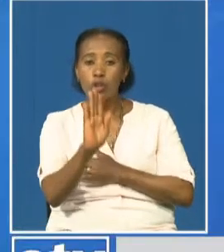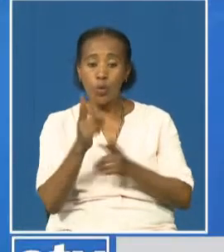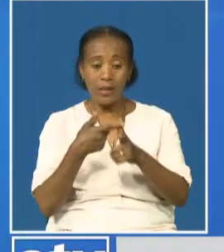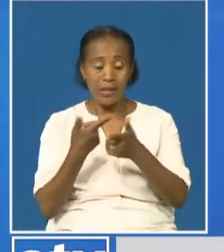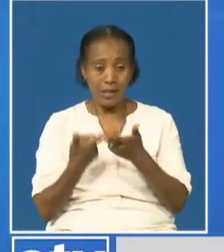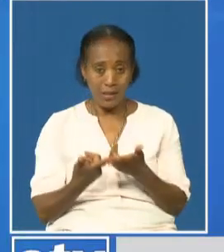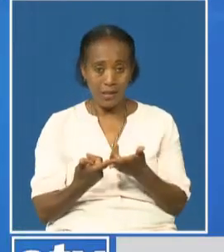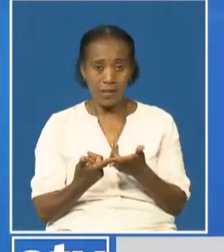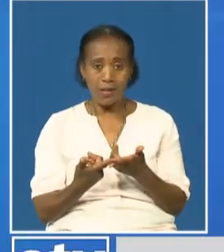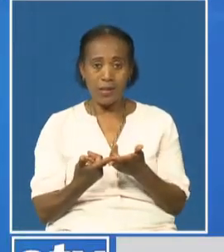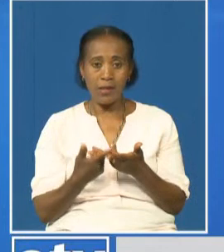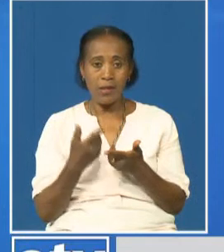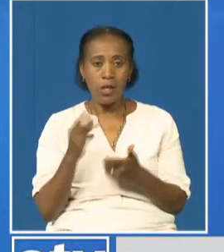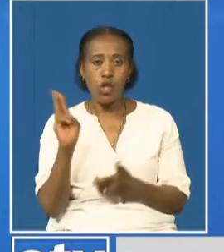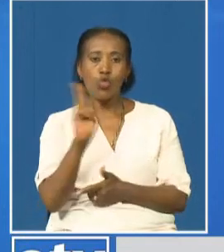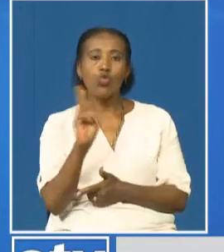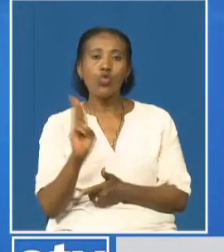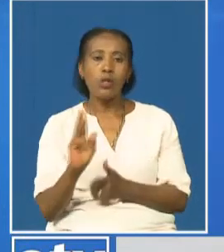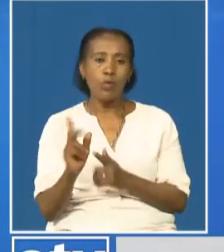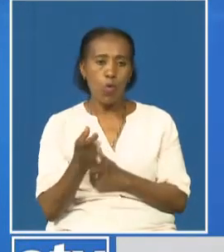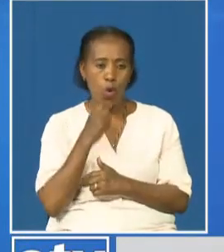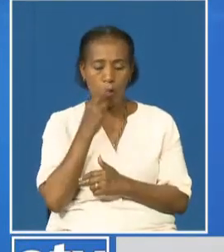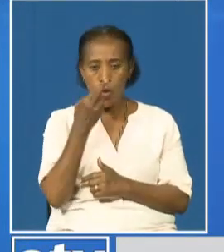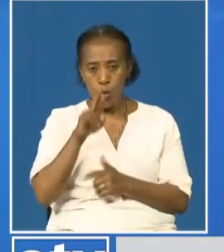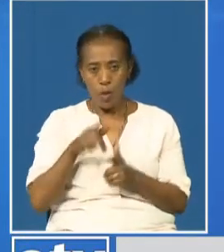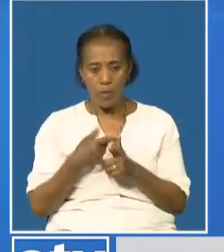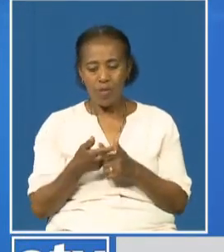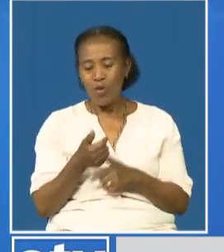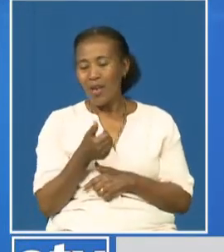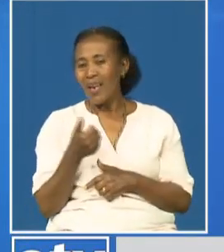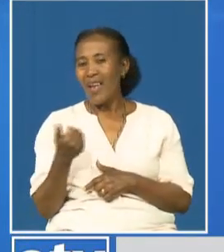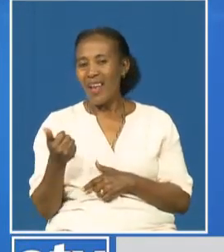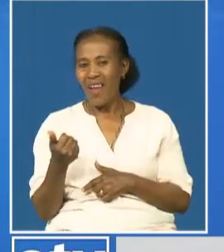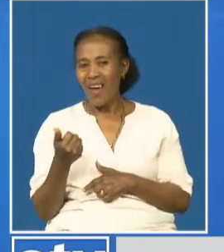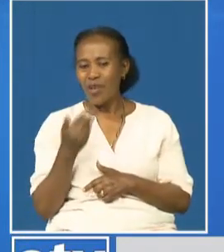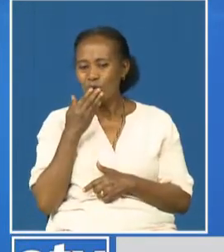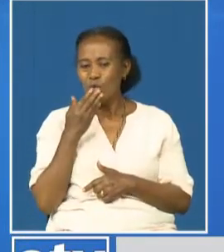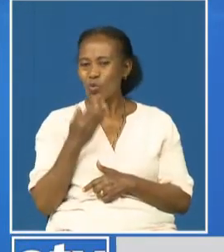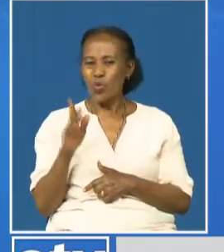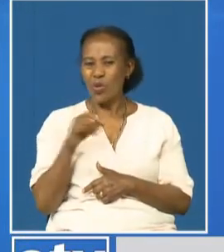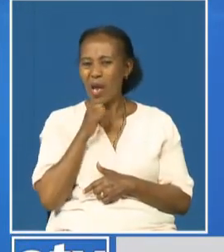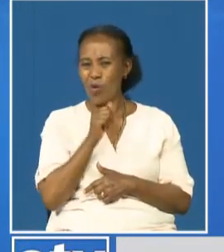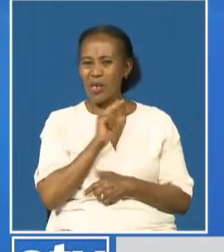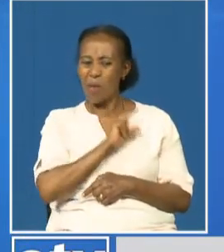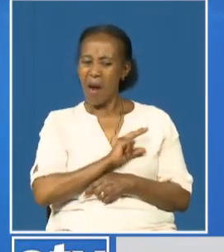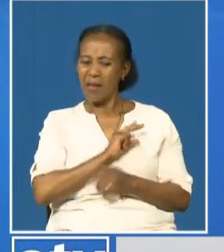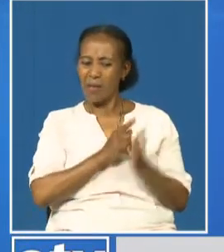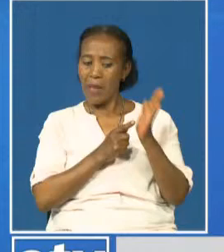እንግዲህ የሱስም ከሆነ ወይም ሌላ ጥሩ ያልሆነ ባህሪ የሚያሳዩ ልጆች ካሉ ቤት